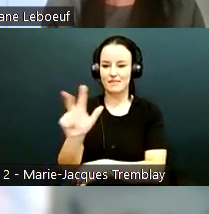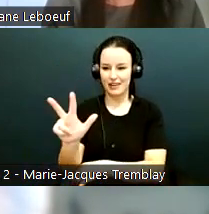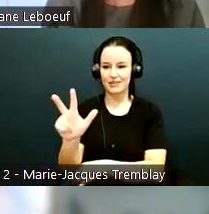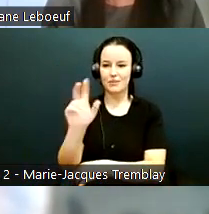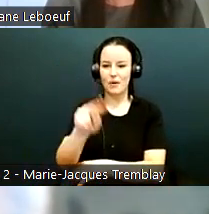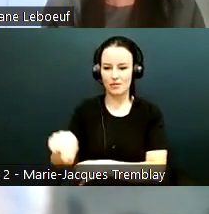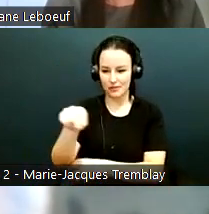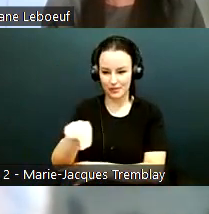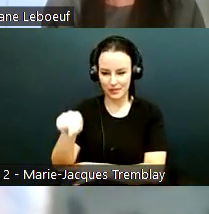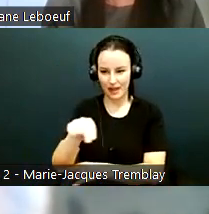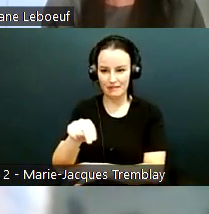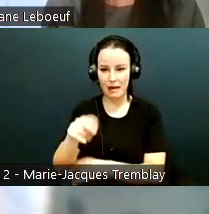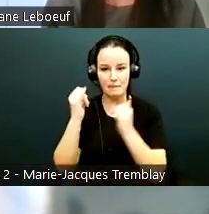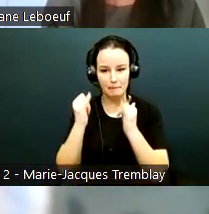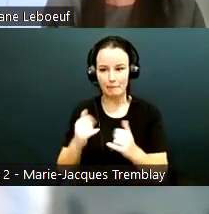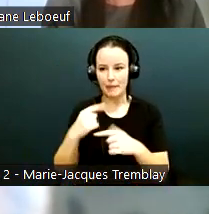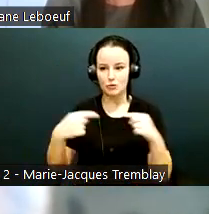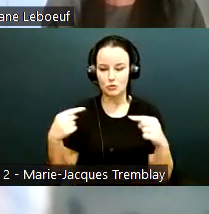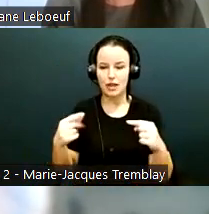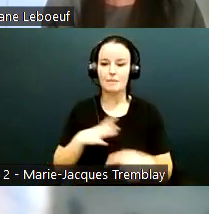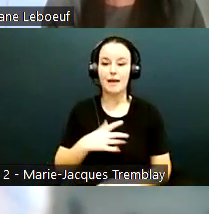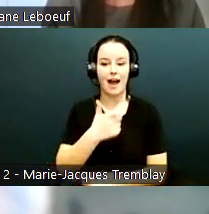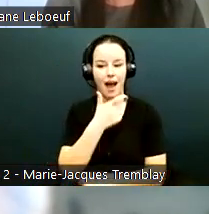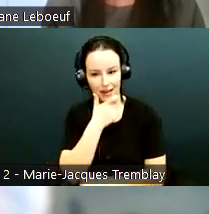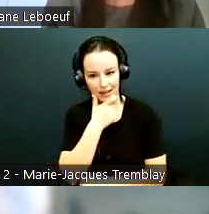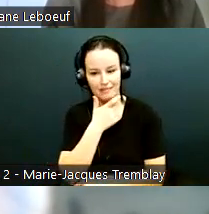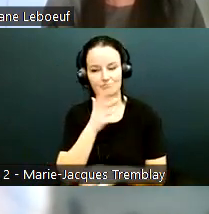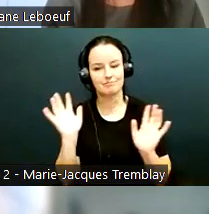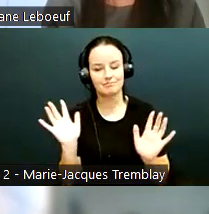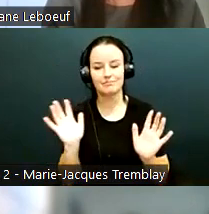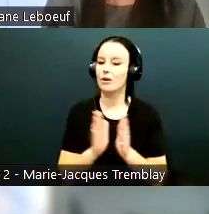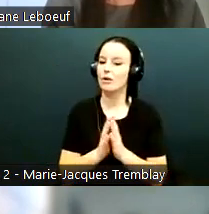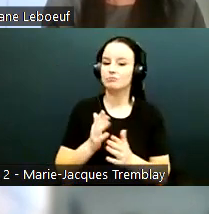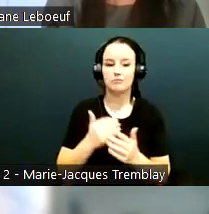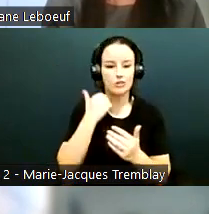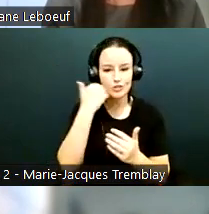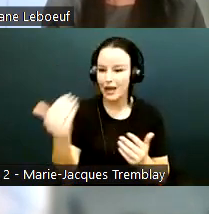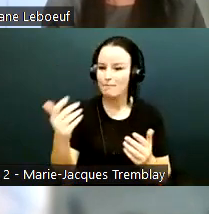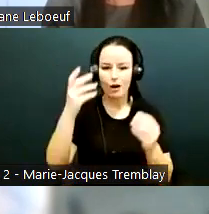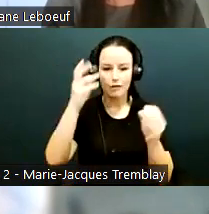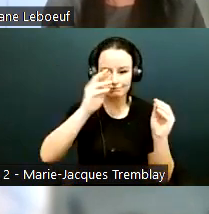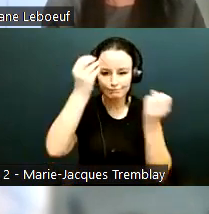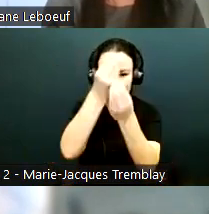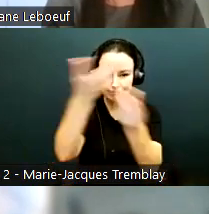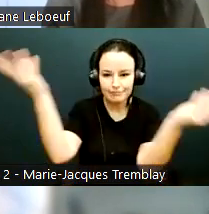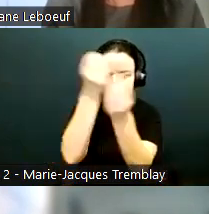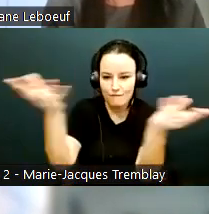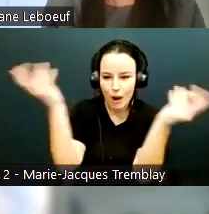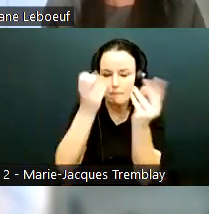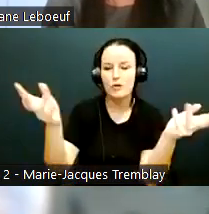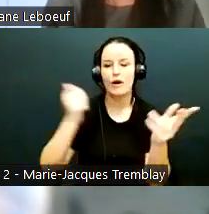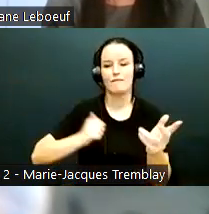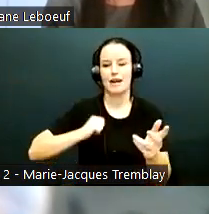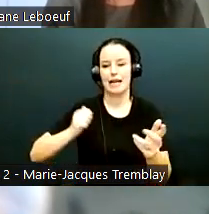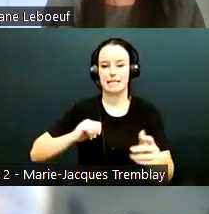novembre. Même sujet, mais en anglais. Donc, n'hésitez pas à faire circuler le message. On va essayer d'atteindre